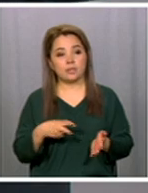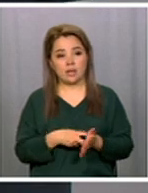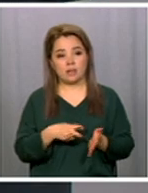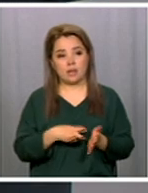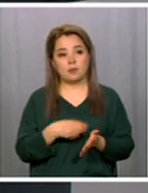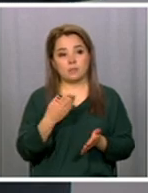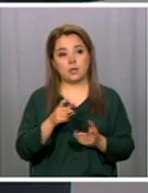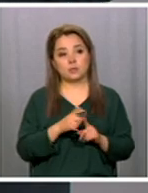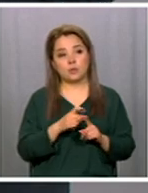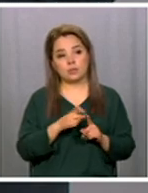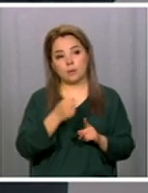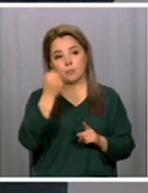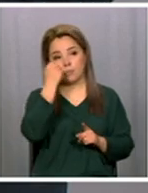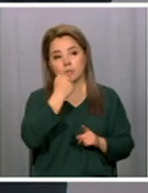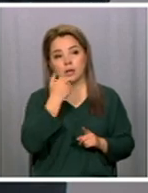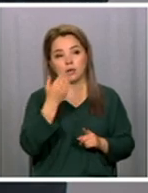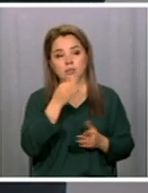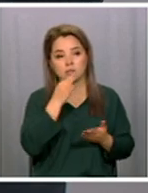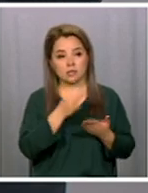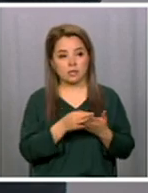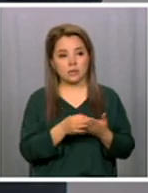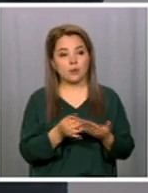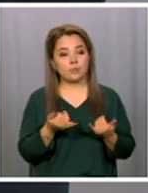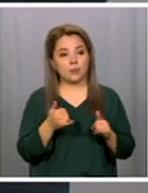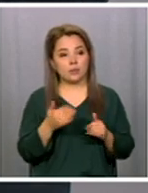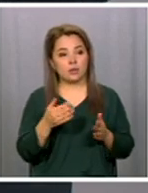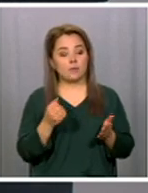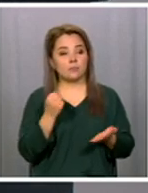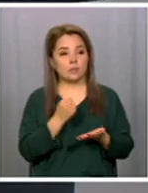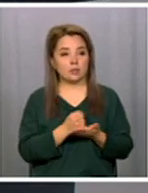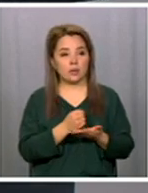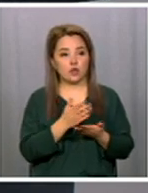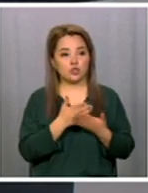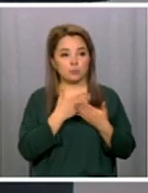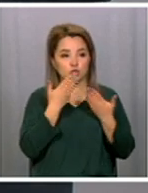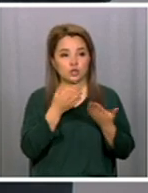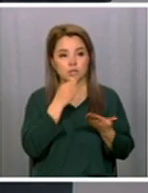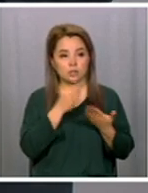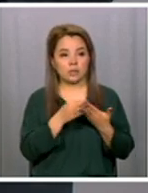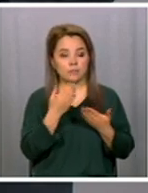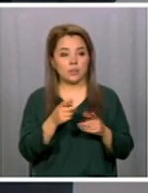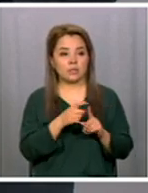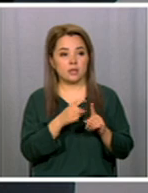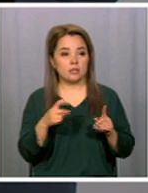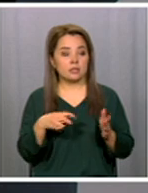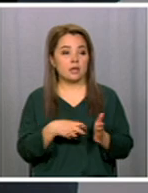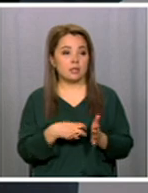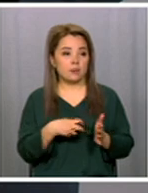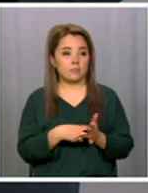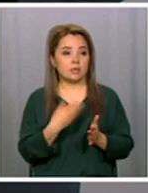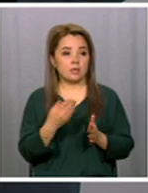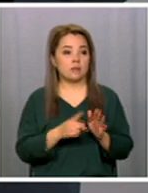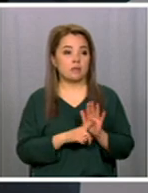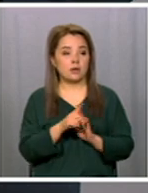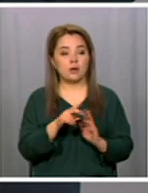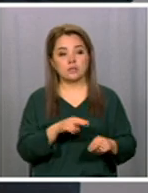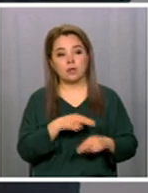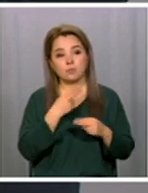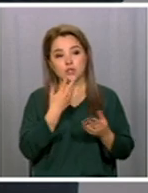со словами благодарности за впечатление от прочитанного. Текст телеграммы начните с